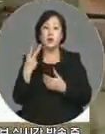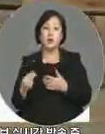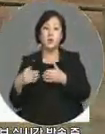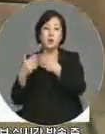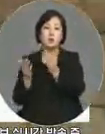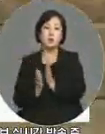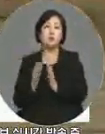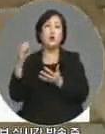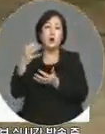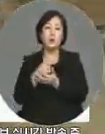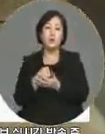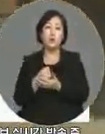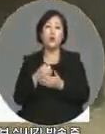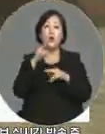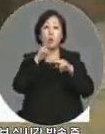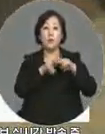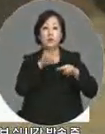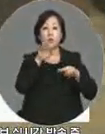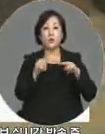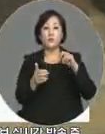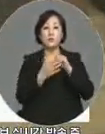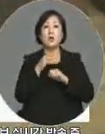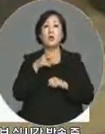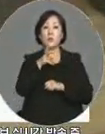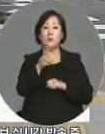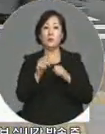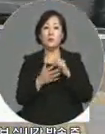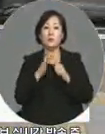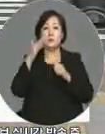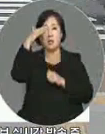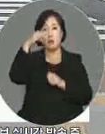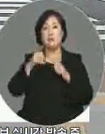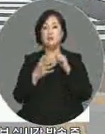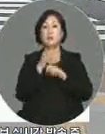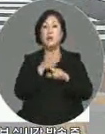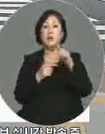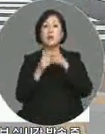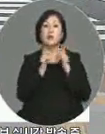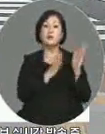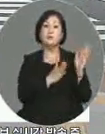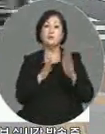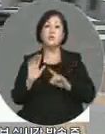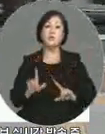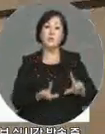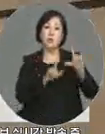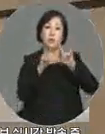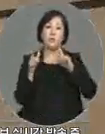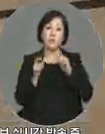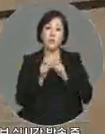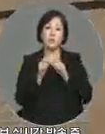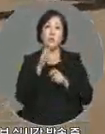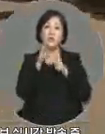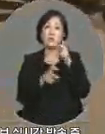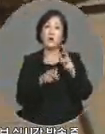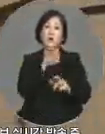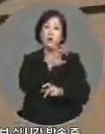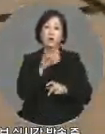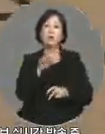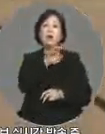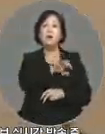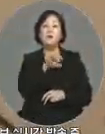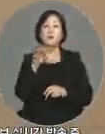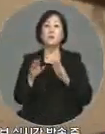버스 정류장의 온열 의자, 교차로에 그늘막 설치 등 생활 밀착형 사업 상당수는 주민